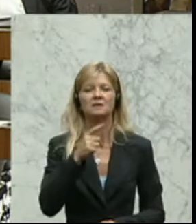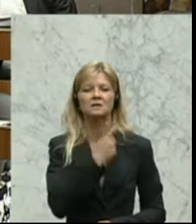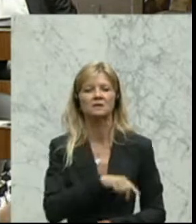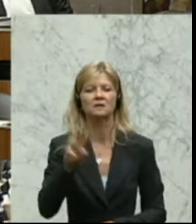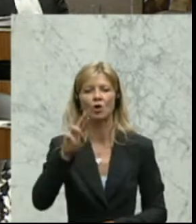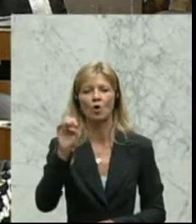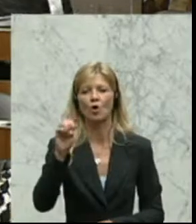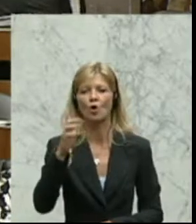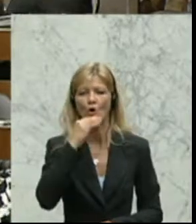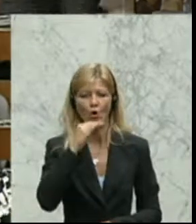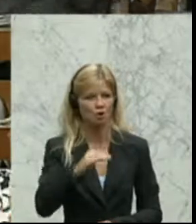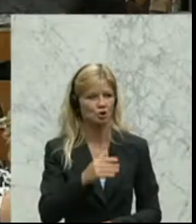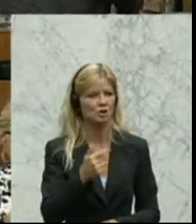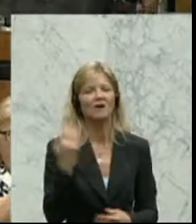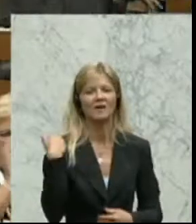machen.